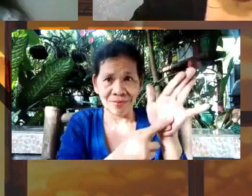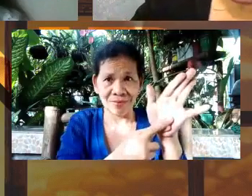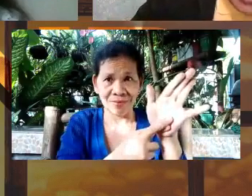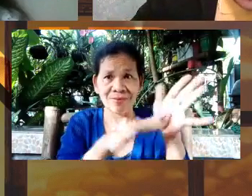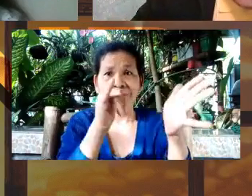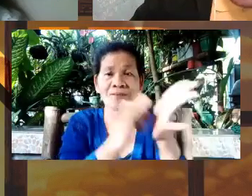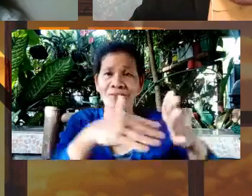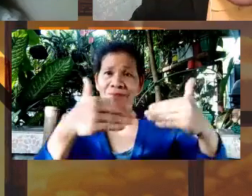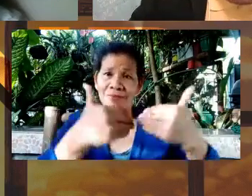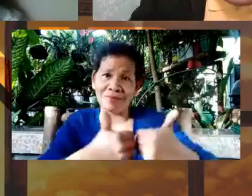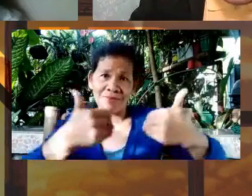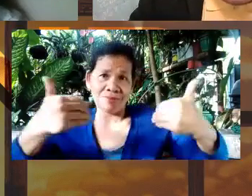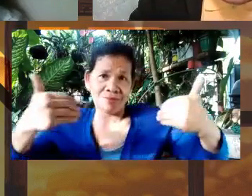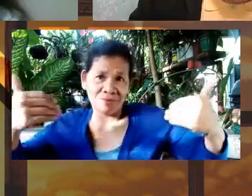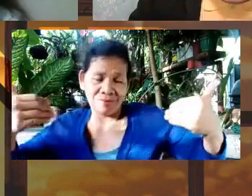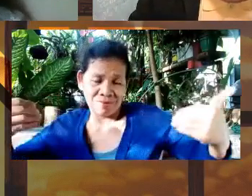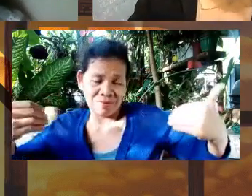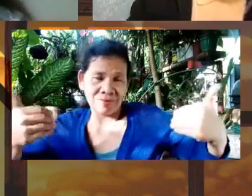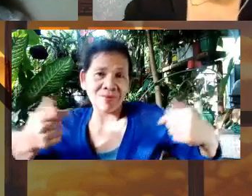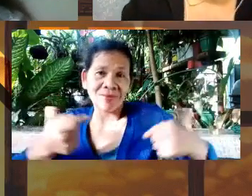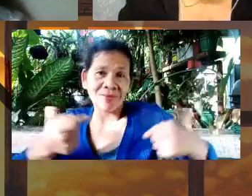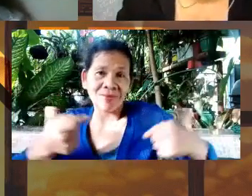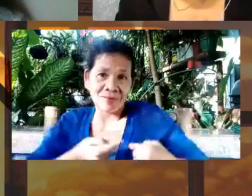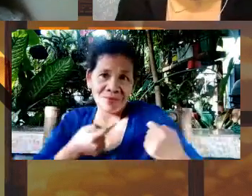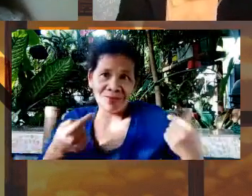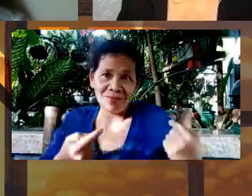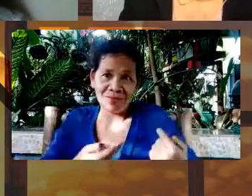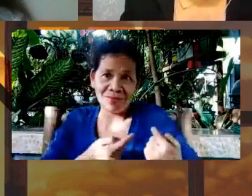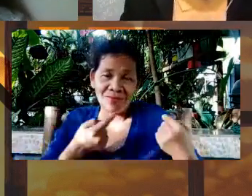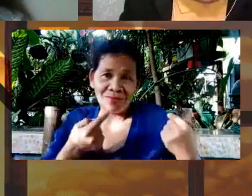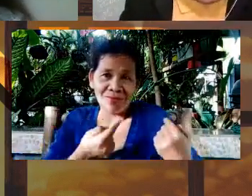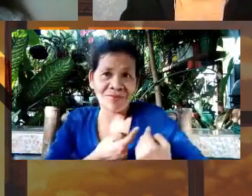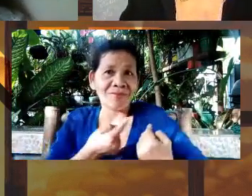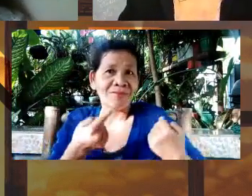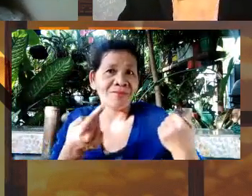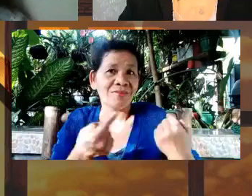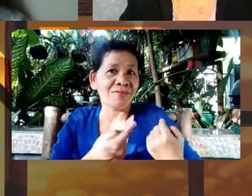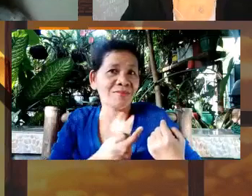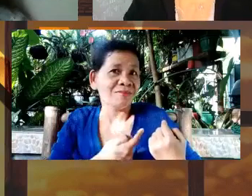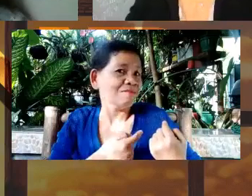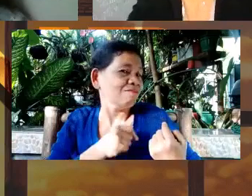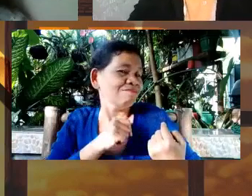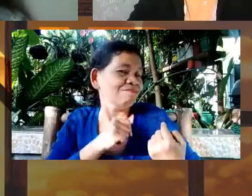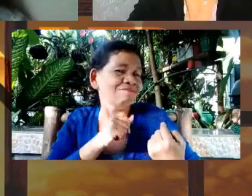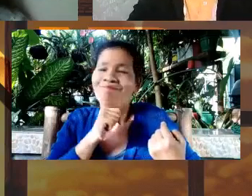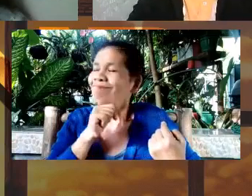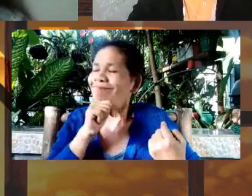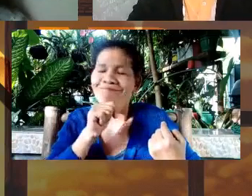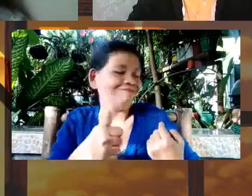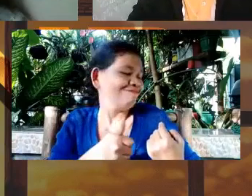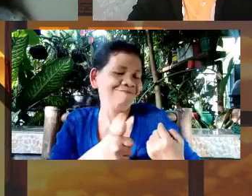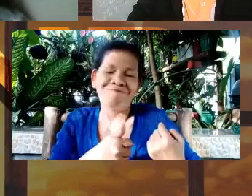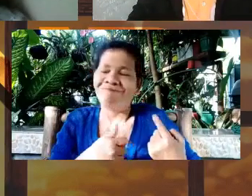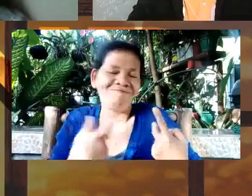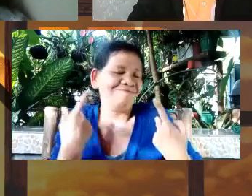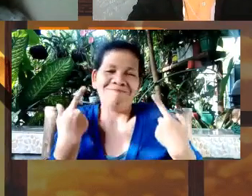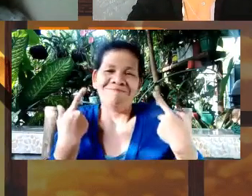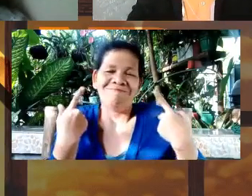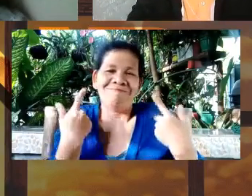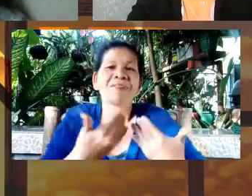pag-ihiwalay ng kasalanan, mga minamahal, mga kapatid ko. Nang kasalanan ay hindi na mag-i-exist, mga minamahal, mga